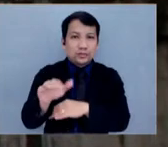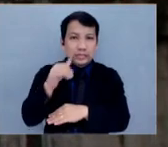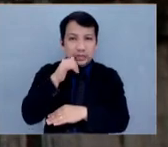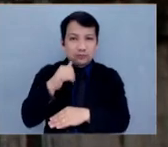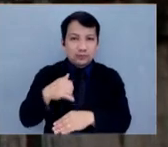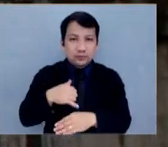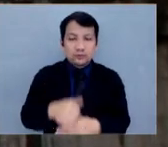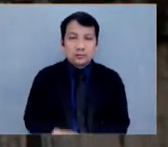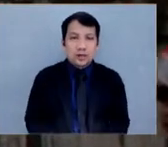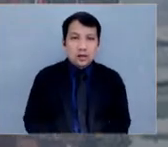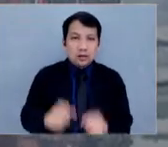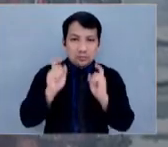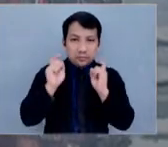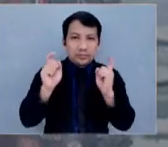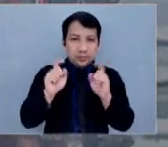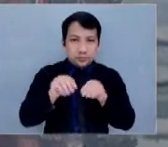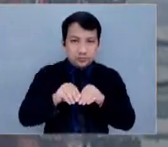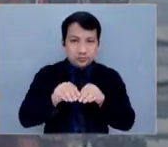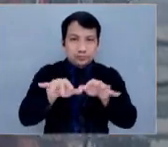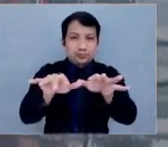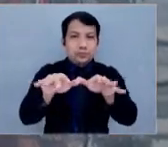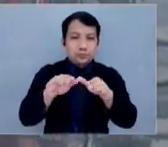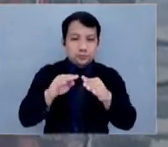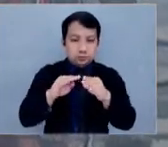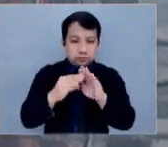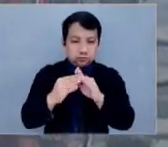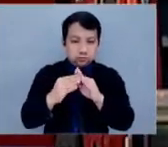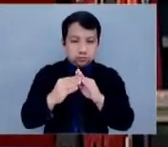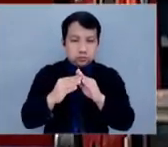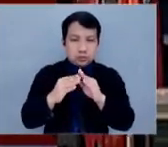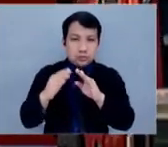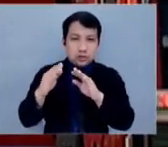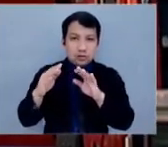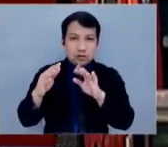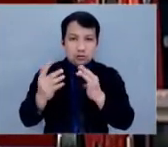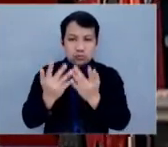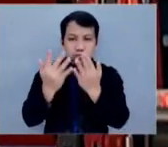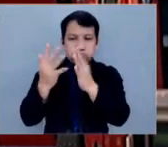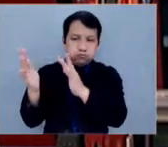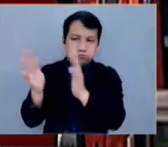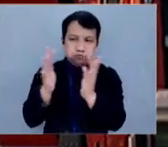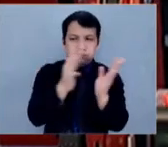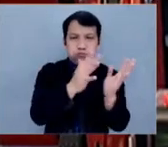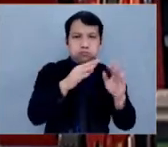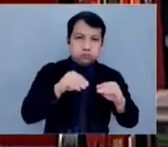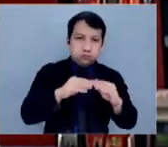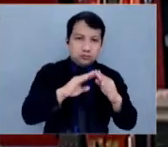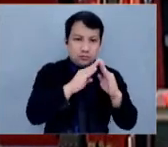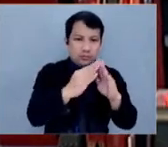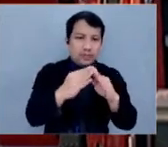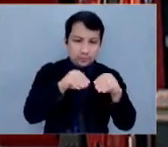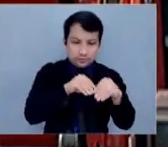Mabilis na kumalat ang apoy dahil sa lakas ng hangin. Higit 20 fire truck ang kinilangang rumisponde.